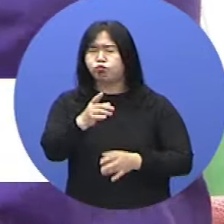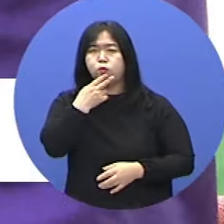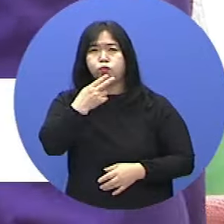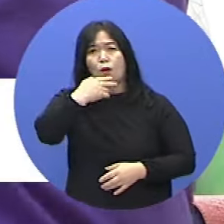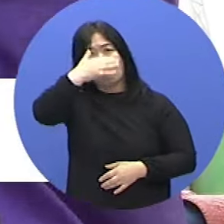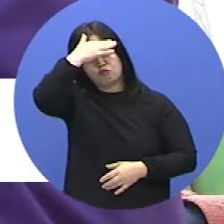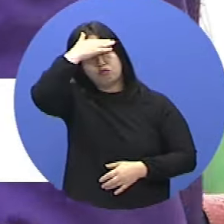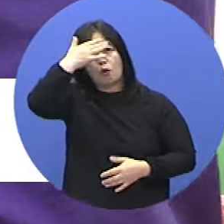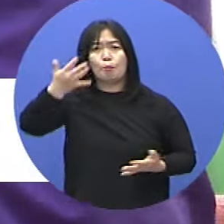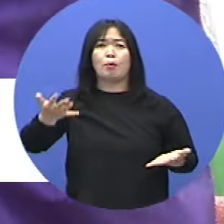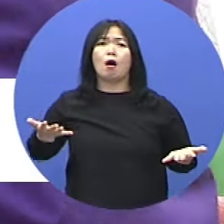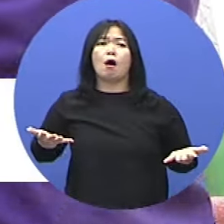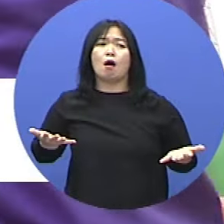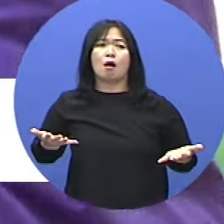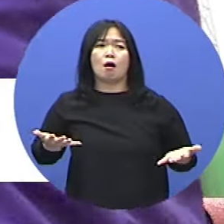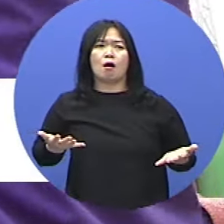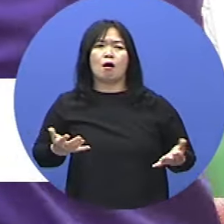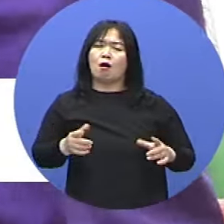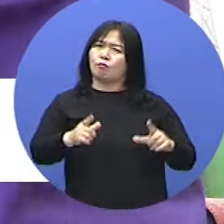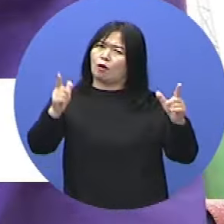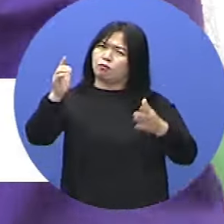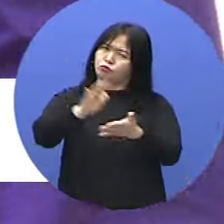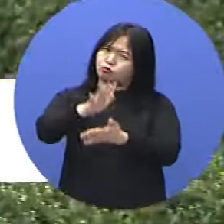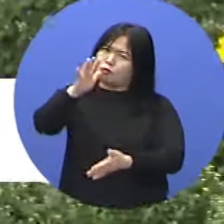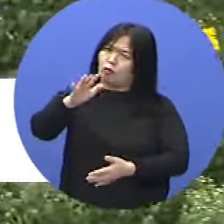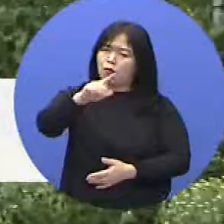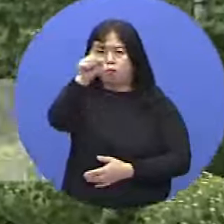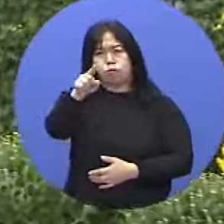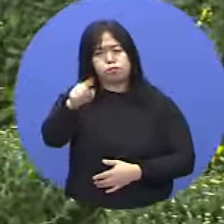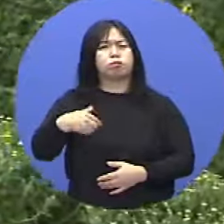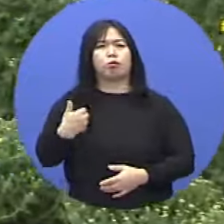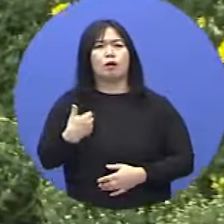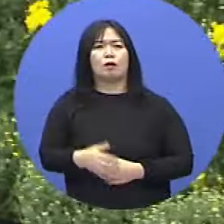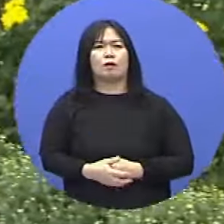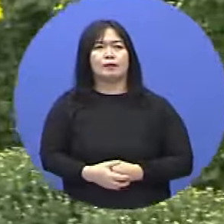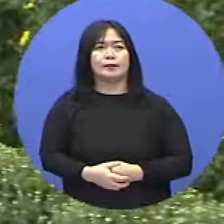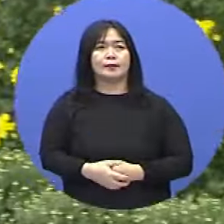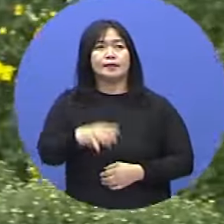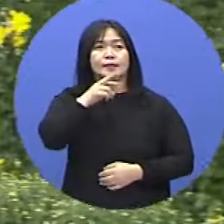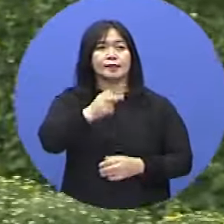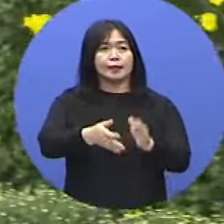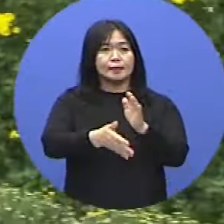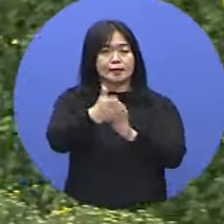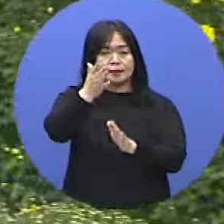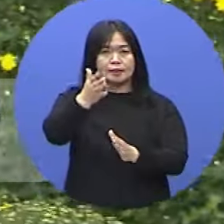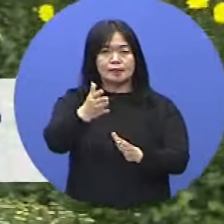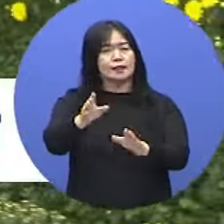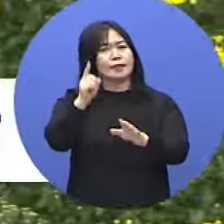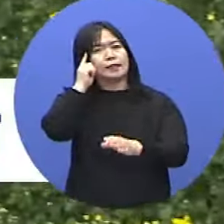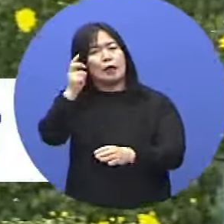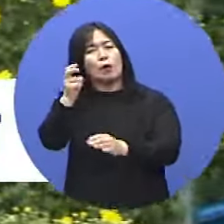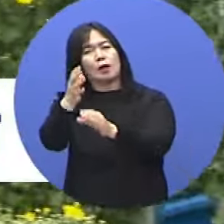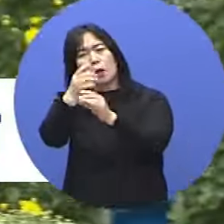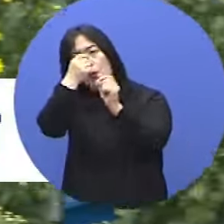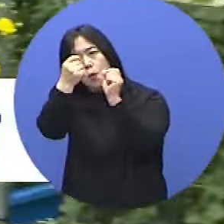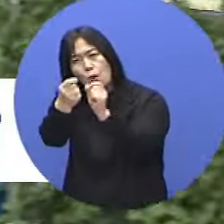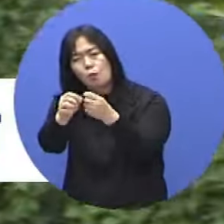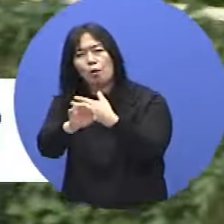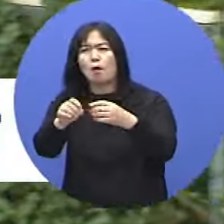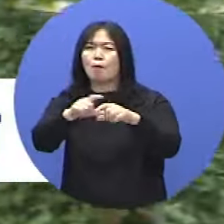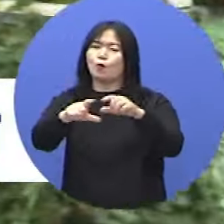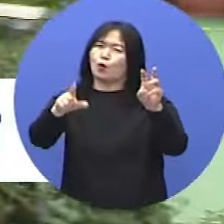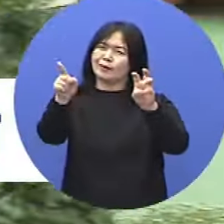구경할 수가 없을 것 같아 날씨가 뜨거워서 그런가 익산 씨가 예측하는 개막일 무렵의 개화율